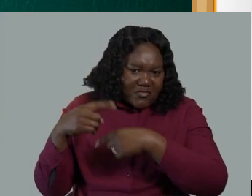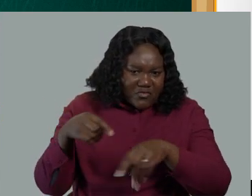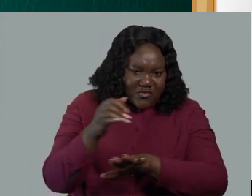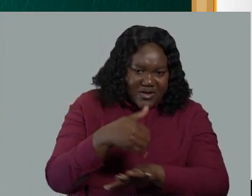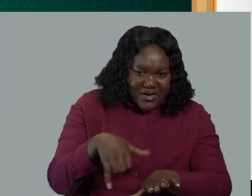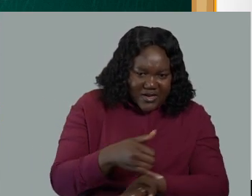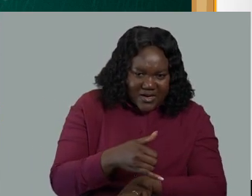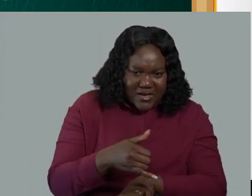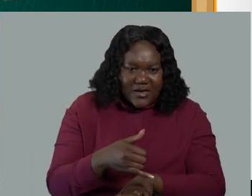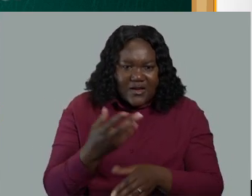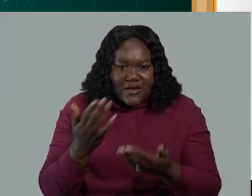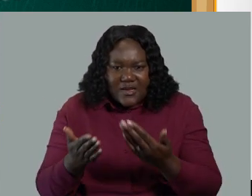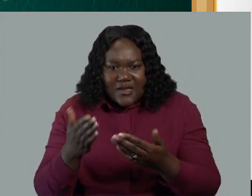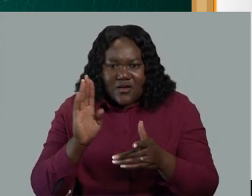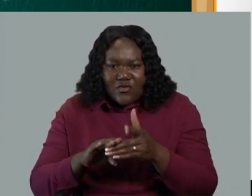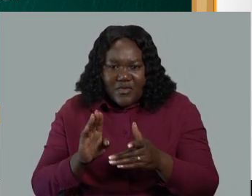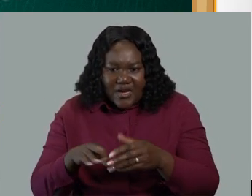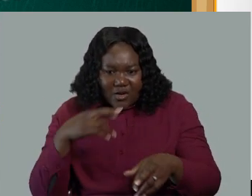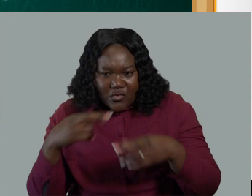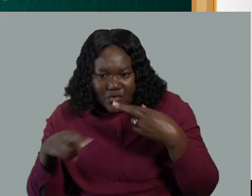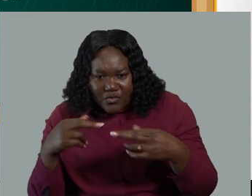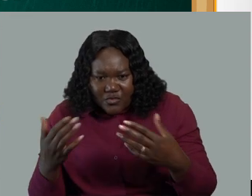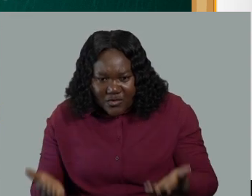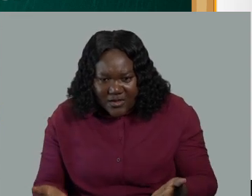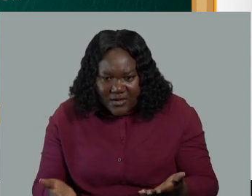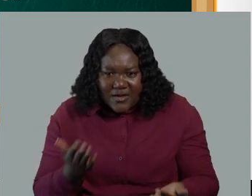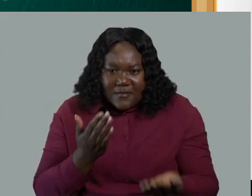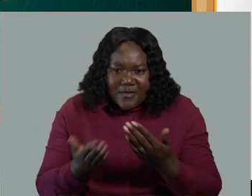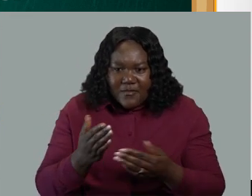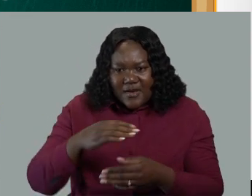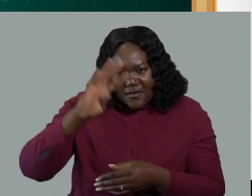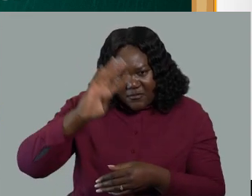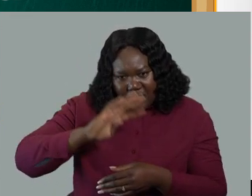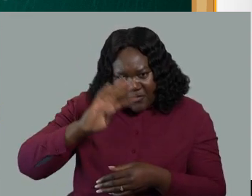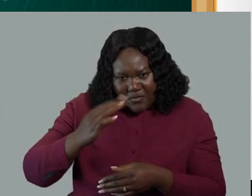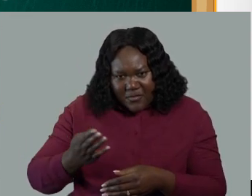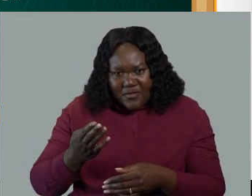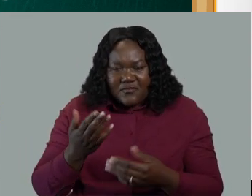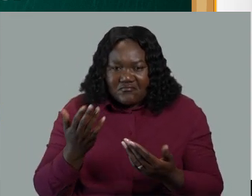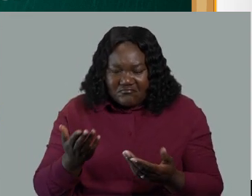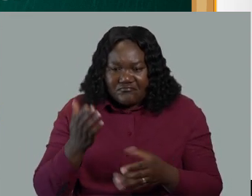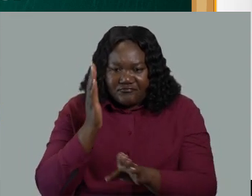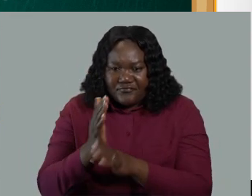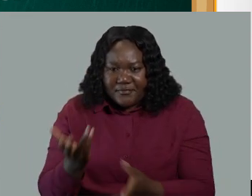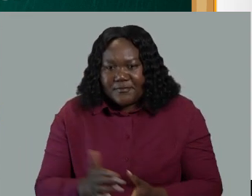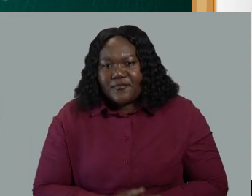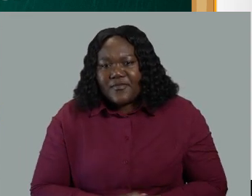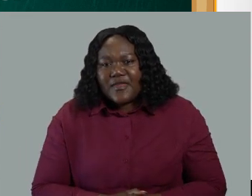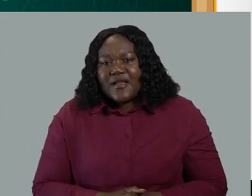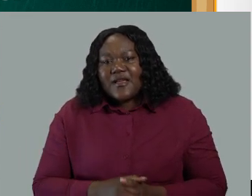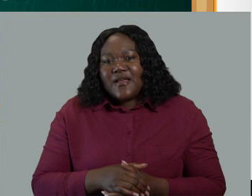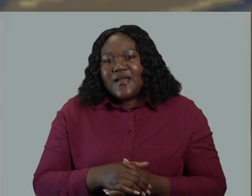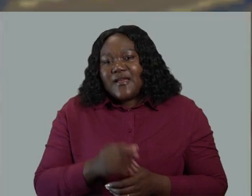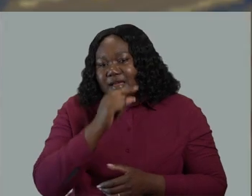liembo, etalululo lihara nenge kombinga yorestoranda yonumba, nenge okino. Nenge o filma